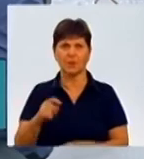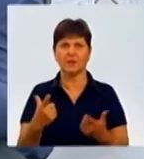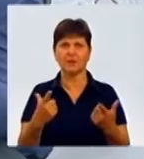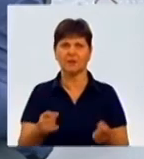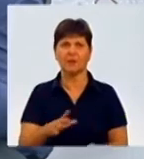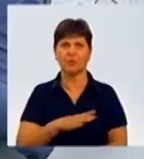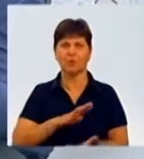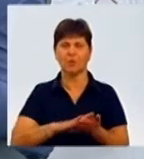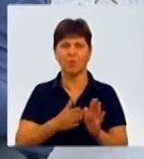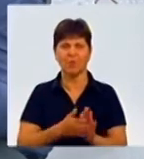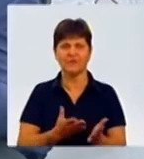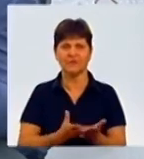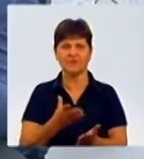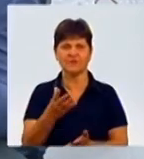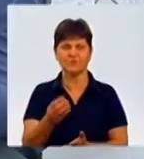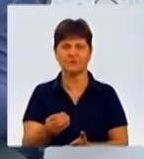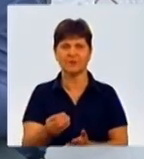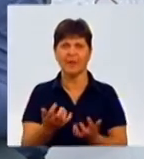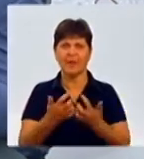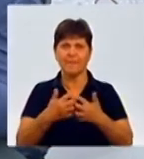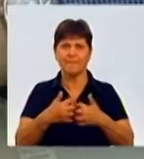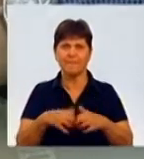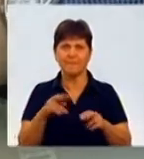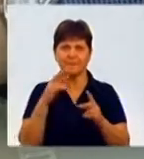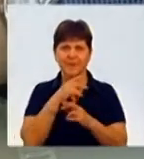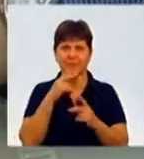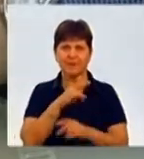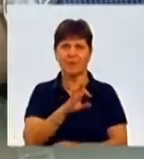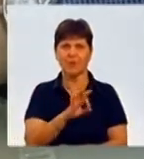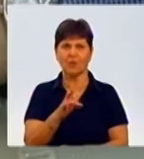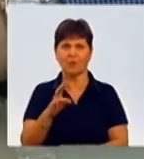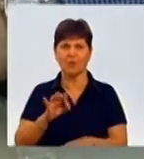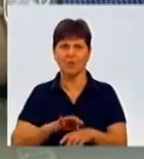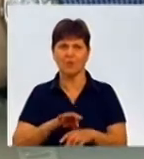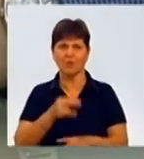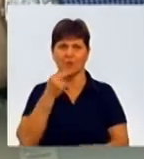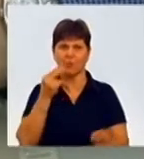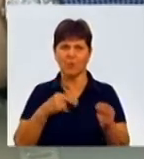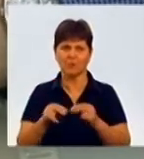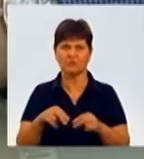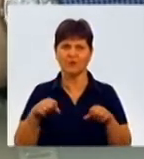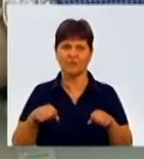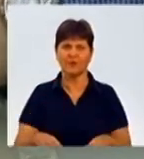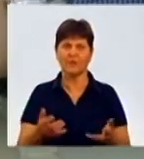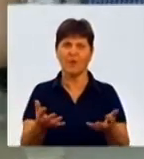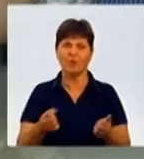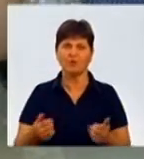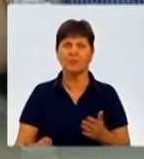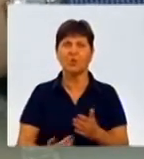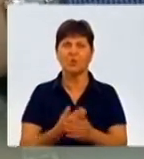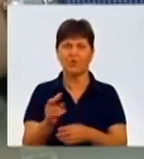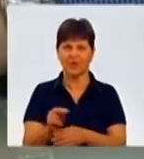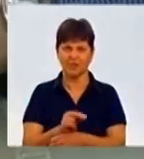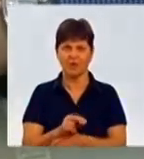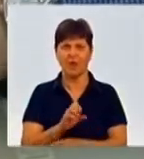умовлене фінансування як препаратів для лікування онкохворих, так і поліпшення обладнання і отримання нового устаткування.